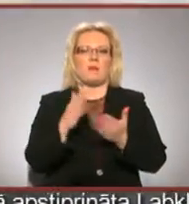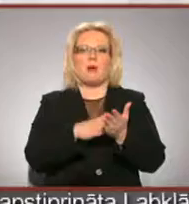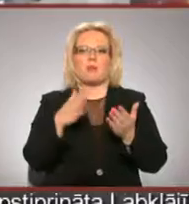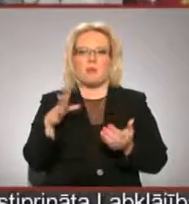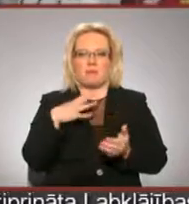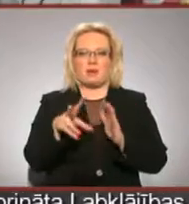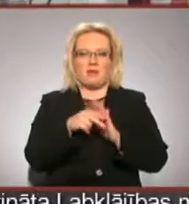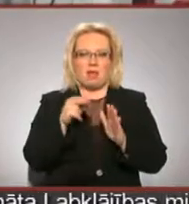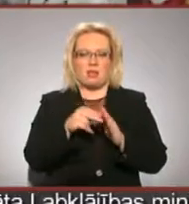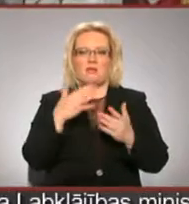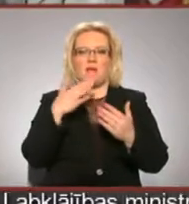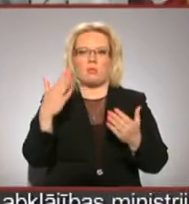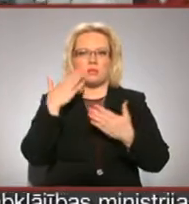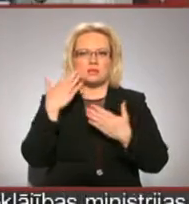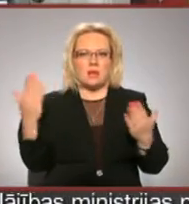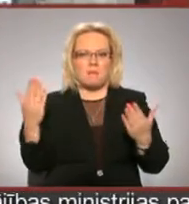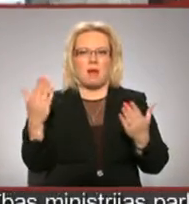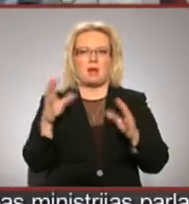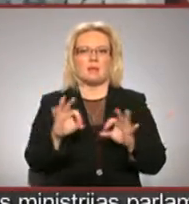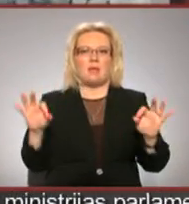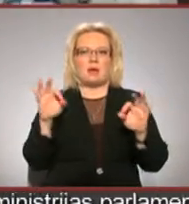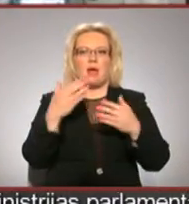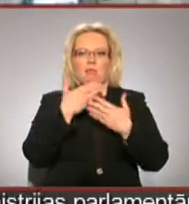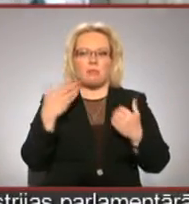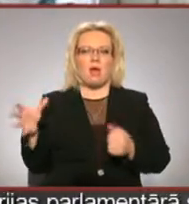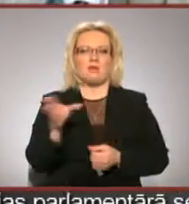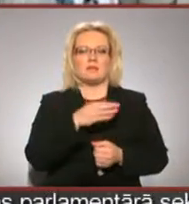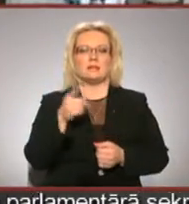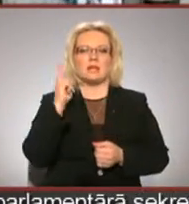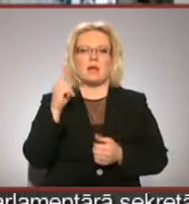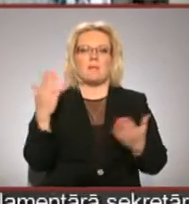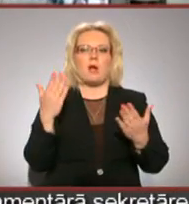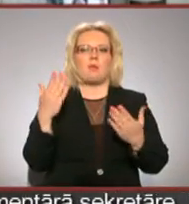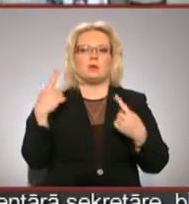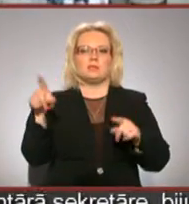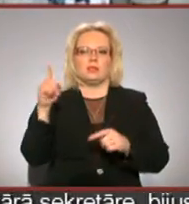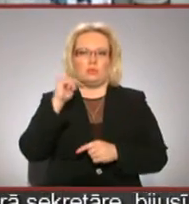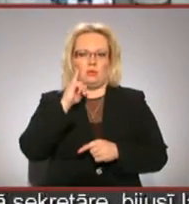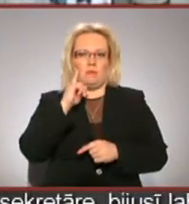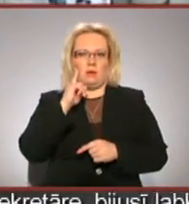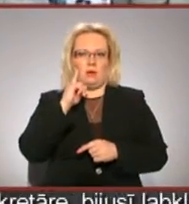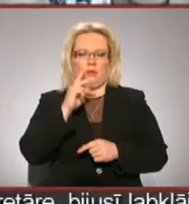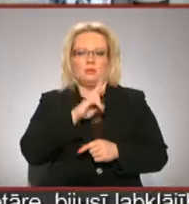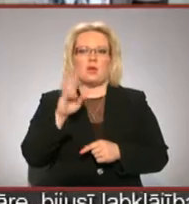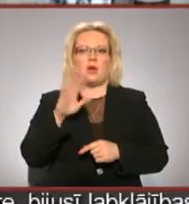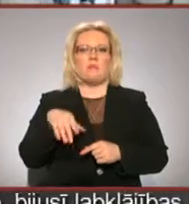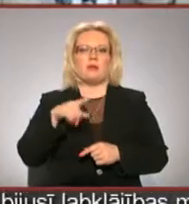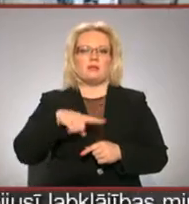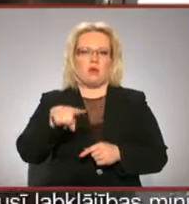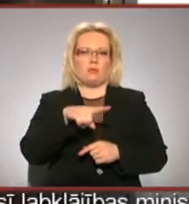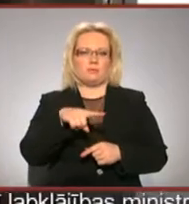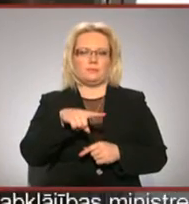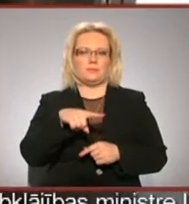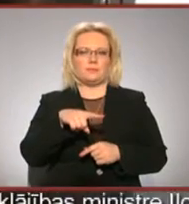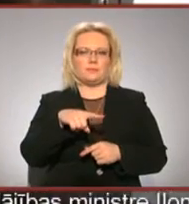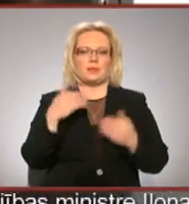vēlēt? Valodas neprot, ko nekā nav. Visi tikai par kaut ko citu domā. Ne jau par tautu.